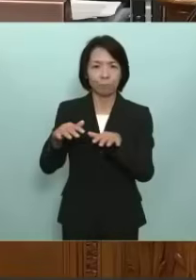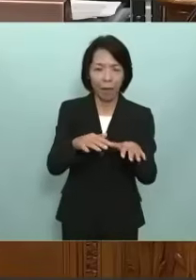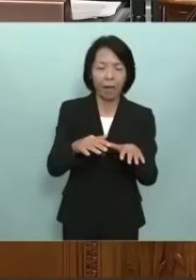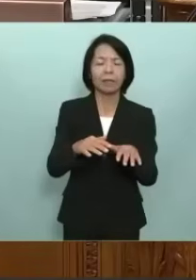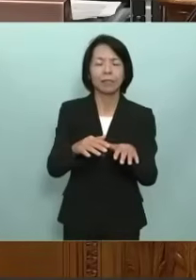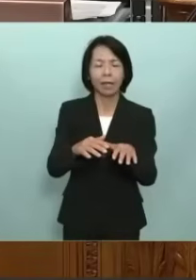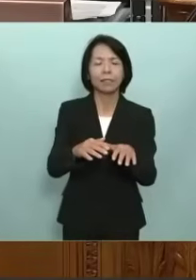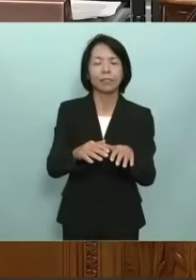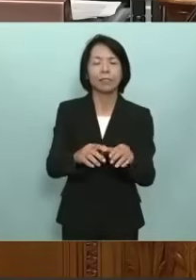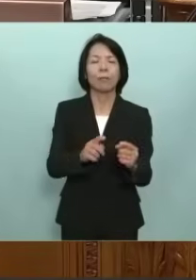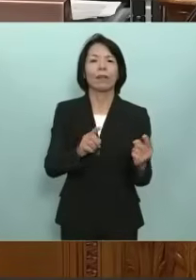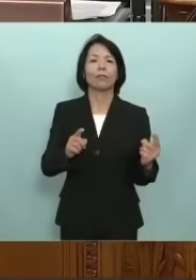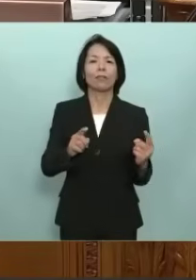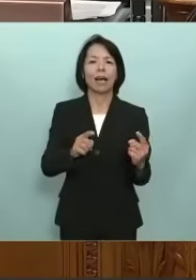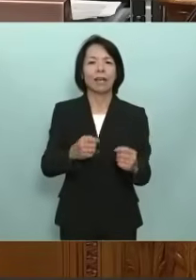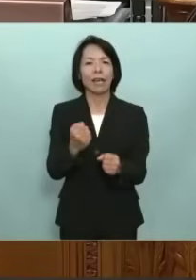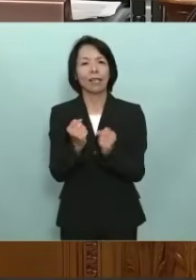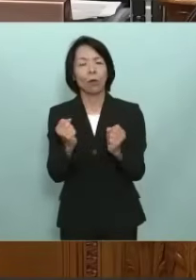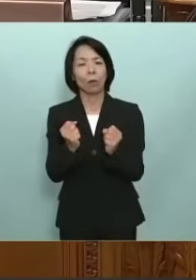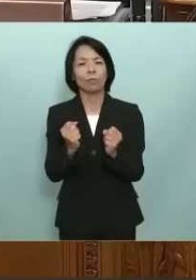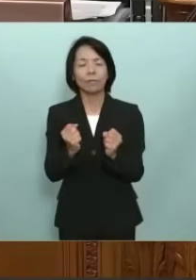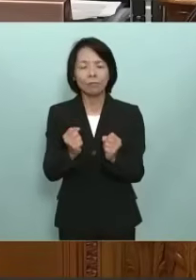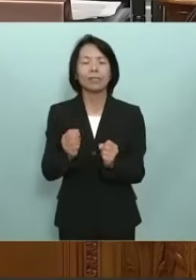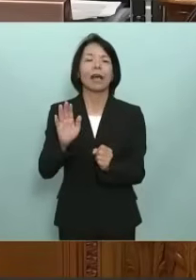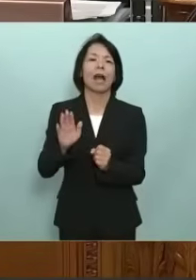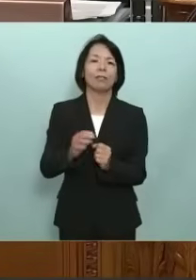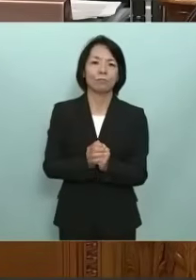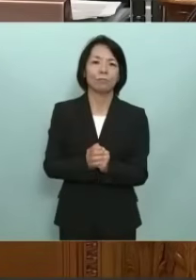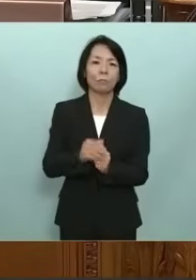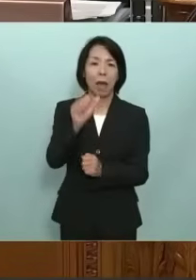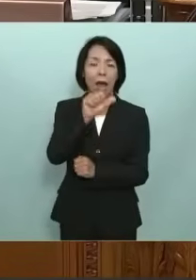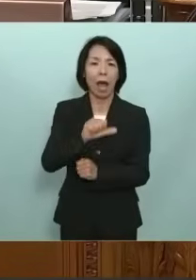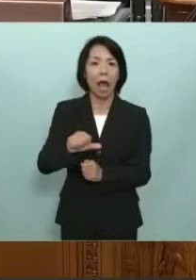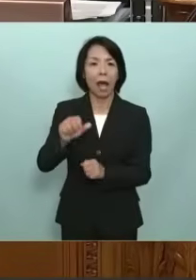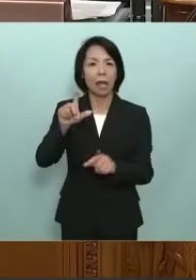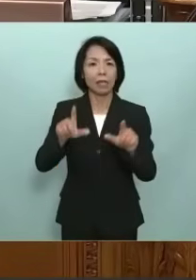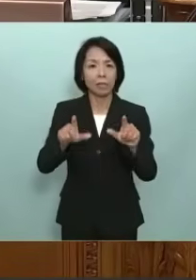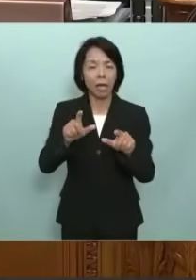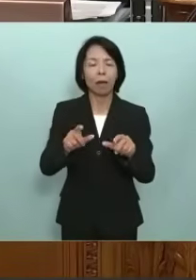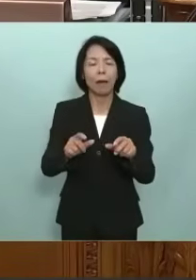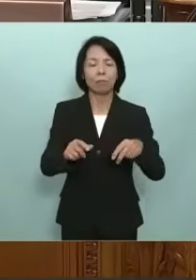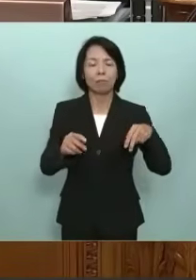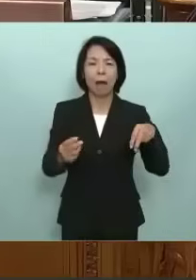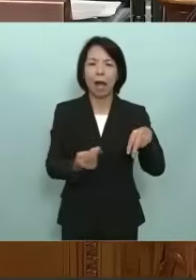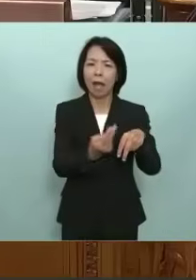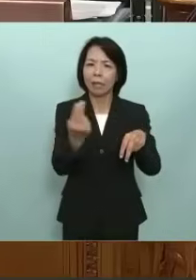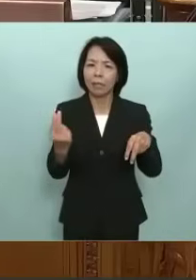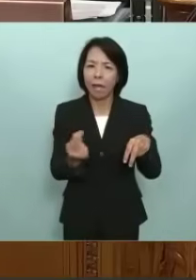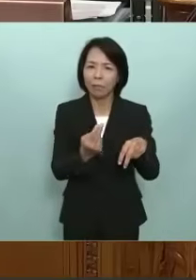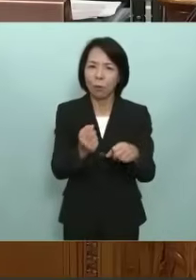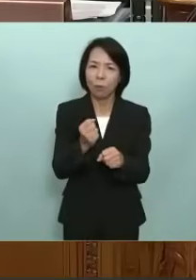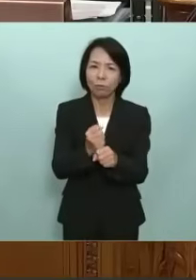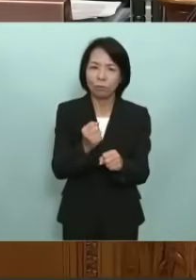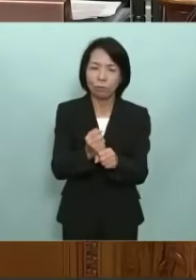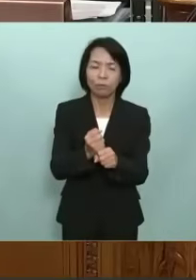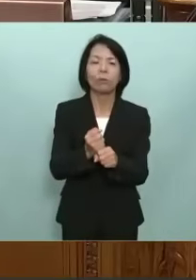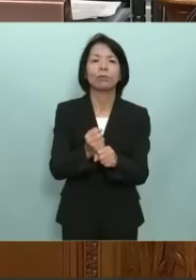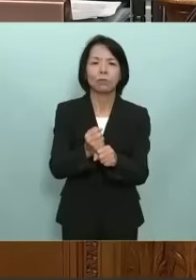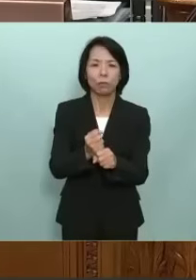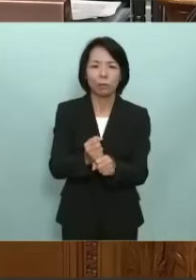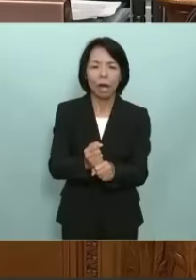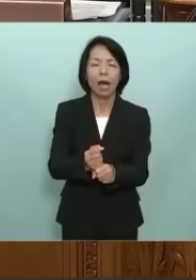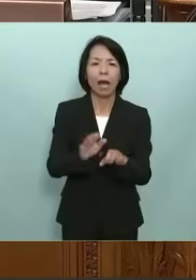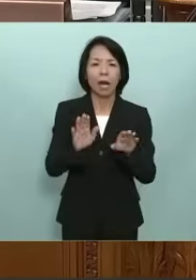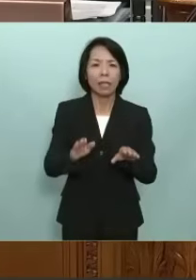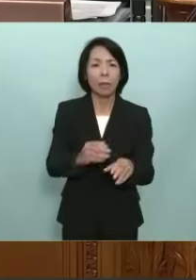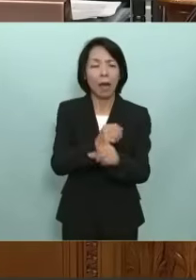距離感脅威感の幅がかなりありアジア版党を作ることを現実的な解題として検討できる